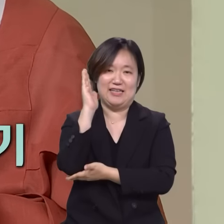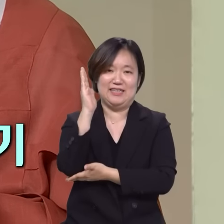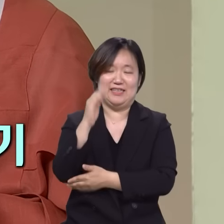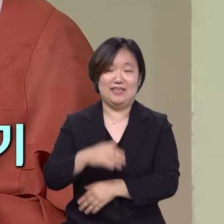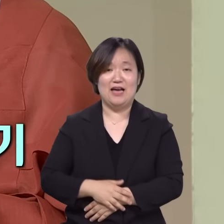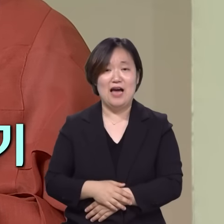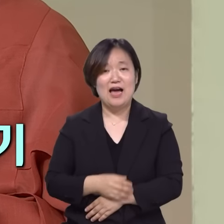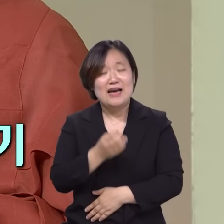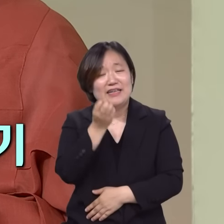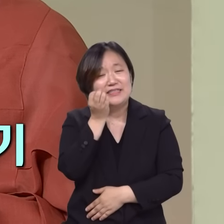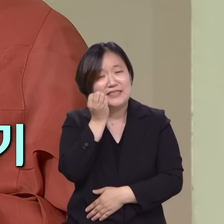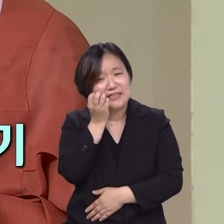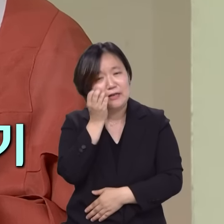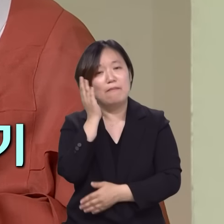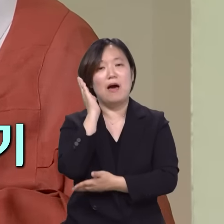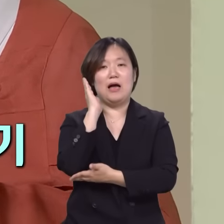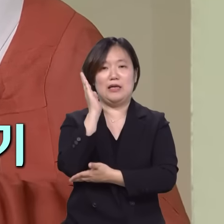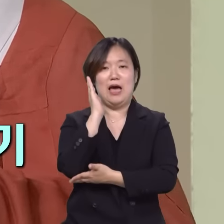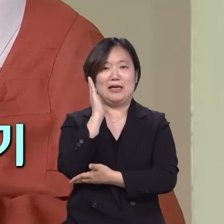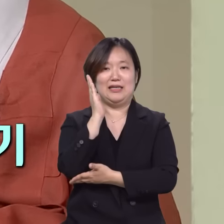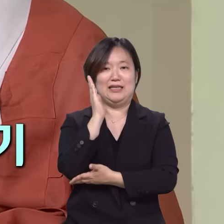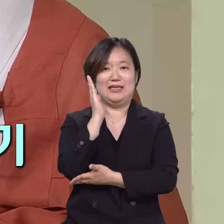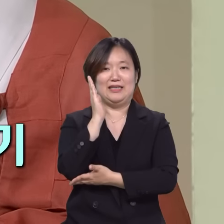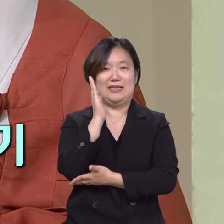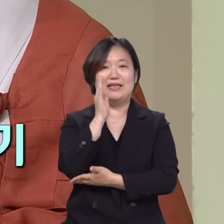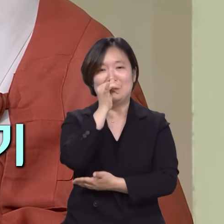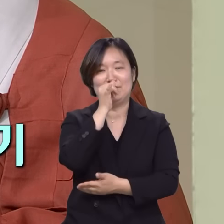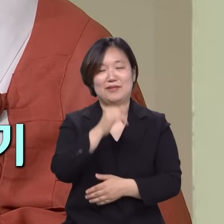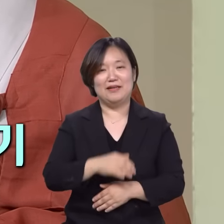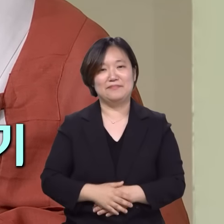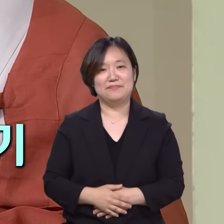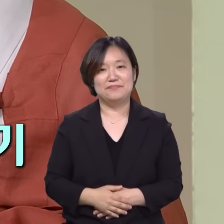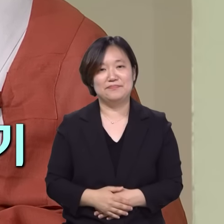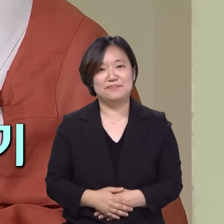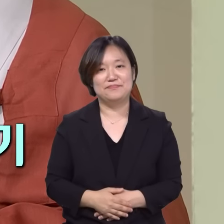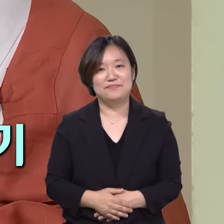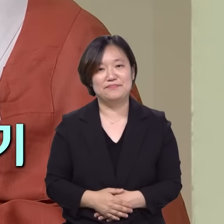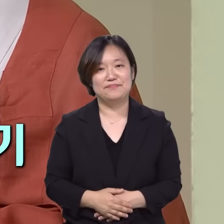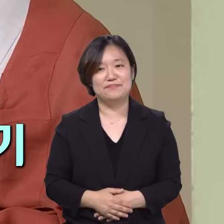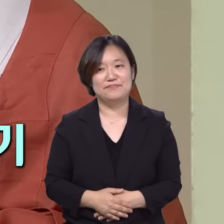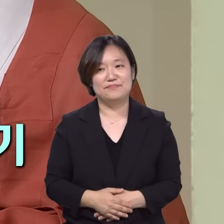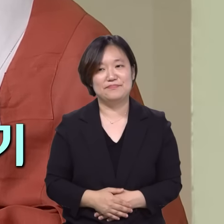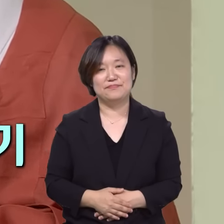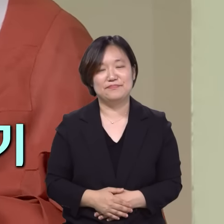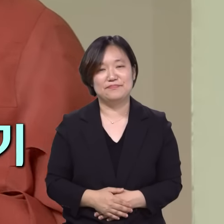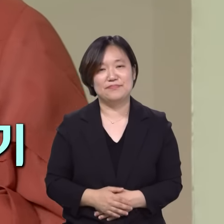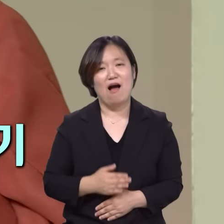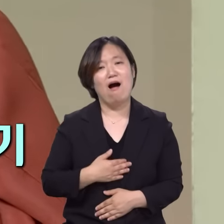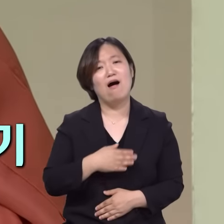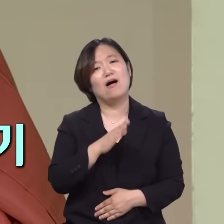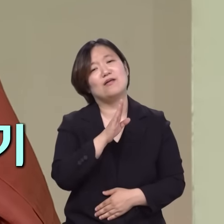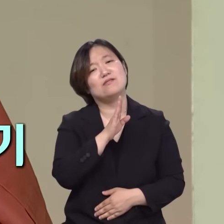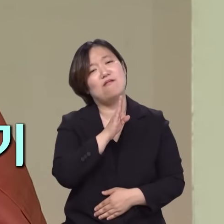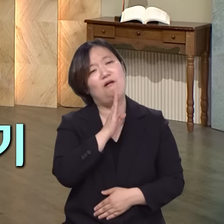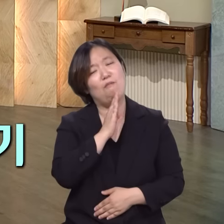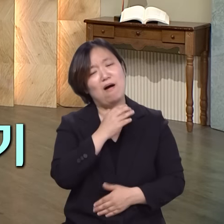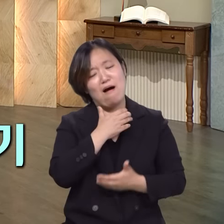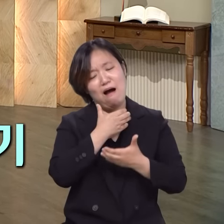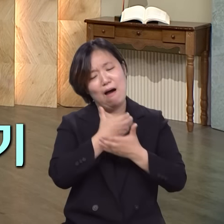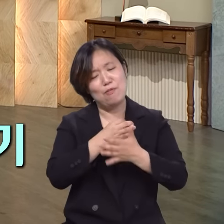놀라운 이야기가 지금까지 전해지고 있습니다 아 정말 놀랍지 않을 수가